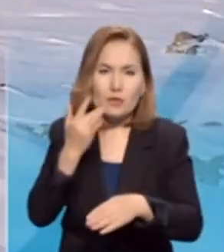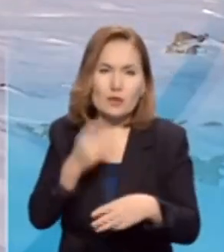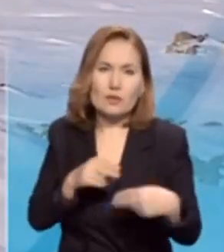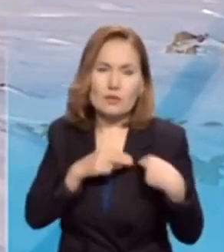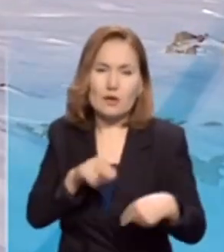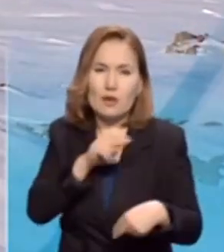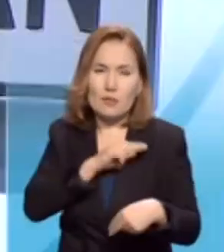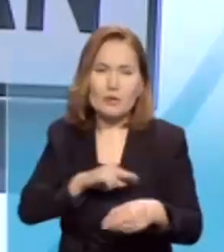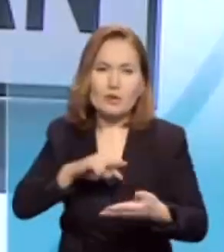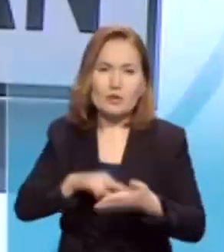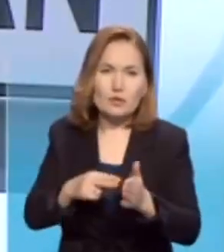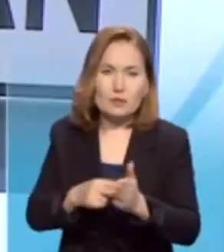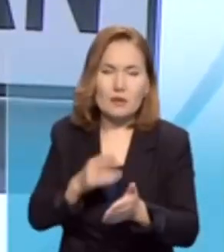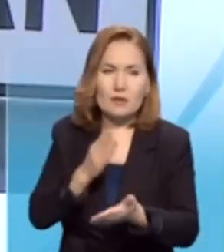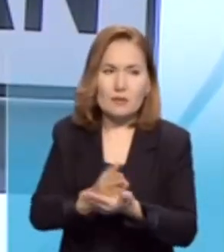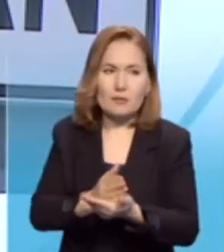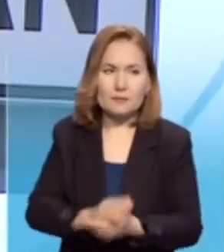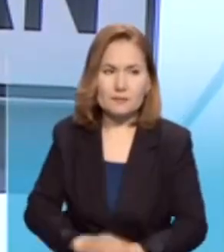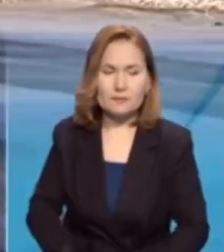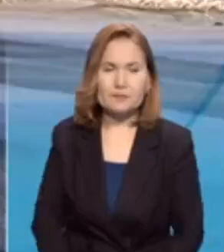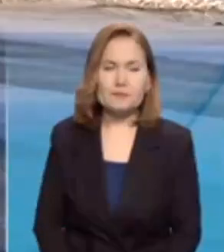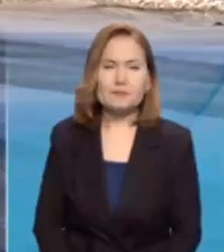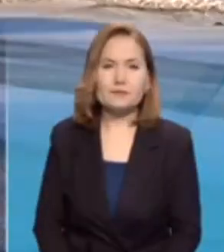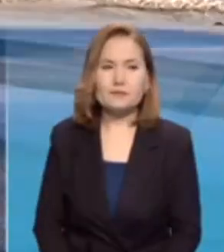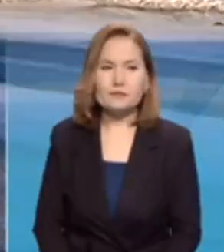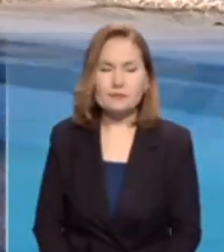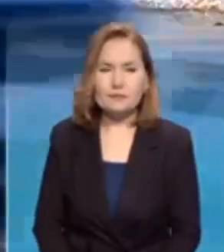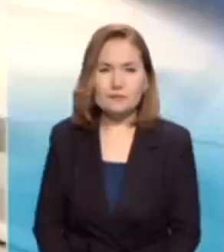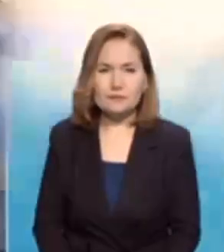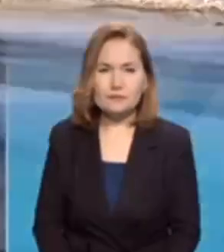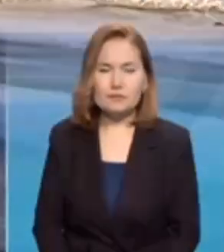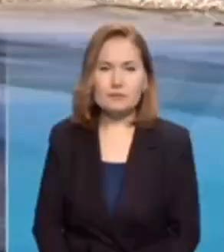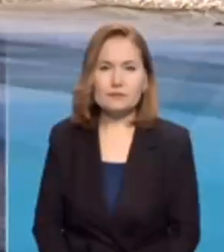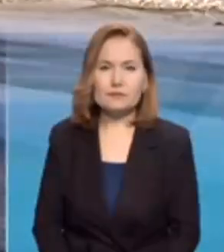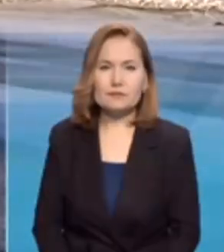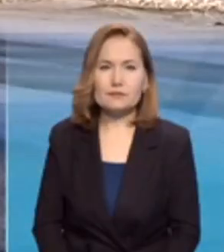қолға алуды жоспарлап отыр. Ламбриан Тапозеде, Олжас Берікбай, Қазақстан ұлттық телеарнасы.